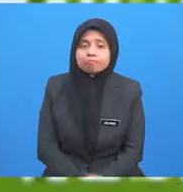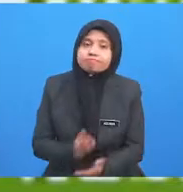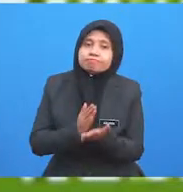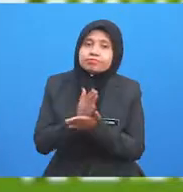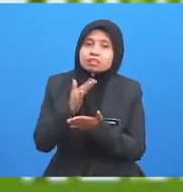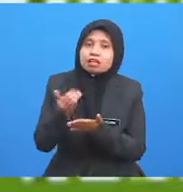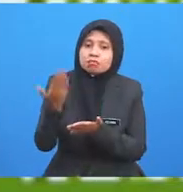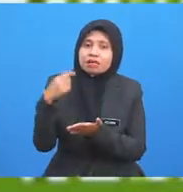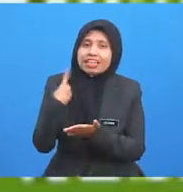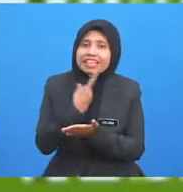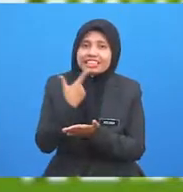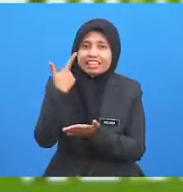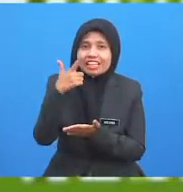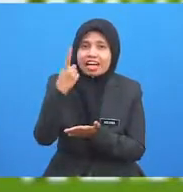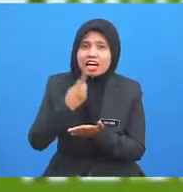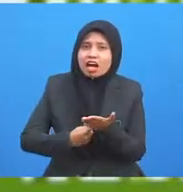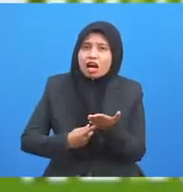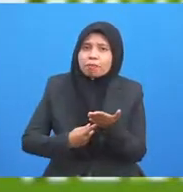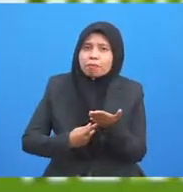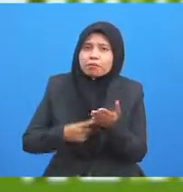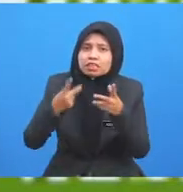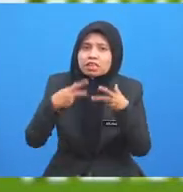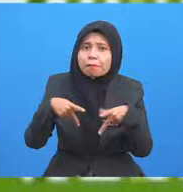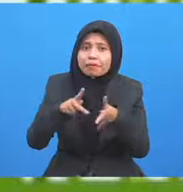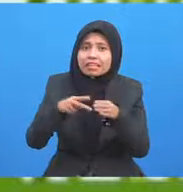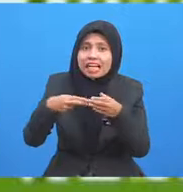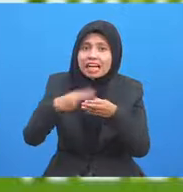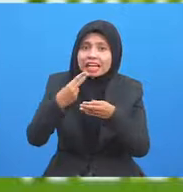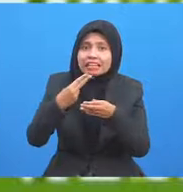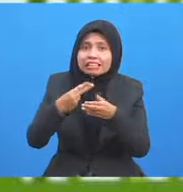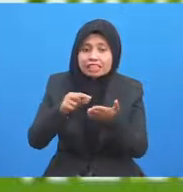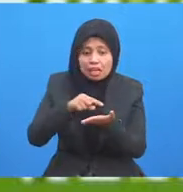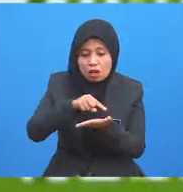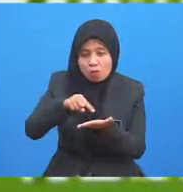Seterusnya, mari kita lihat apakah kepentingan penghasilan model